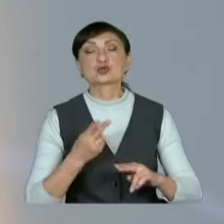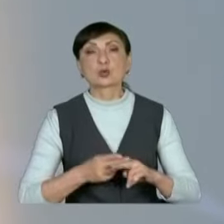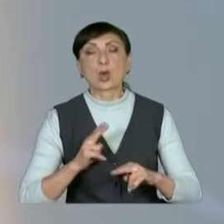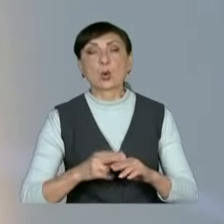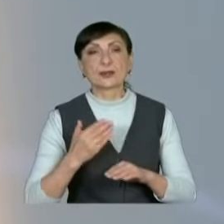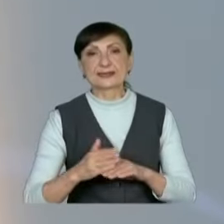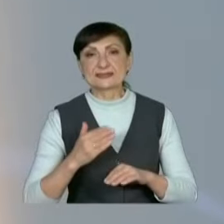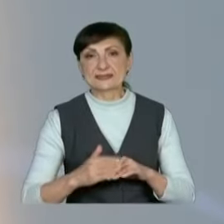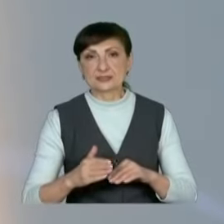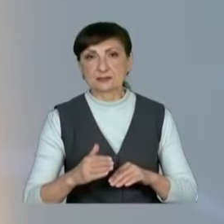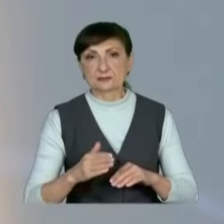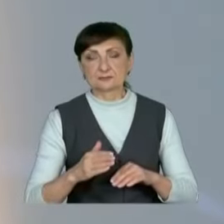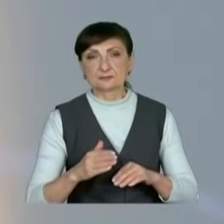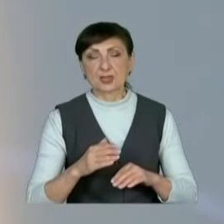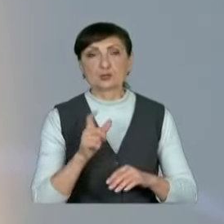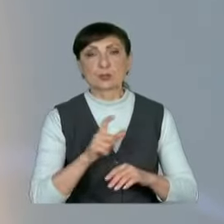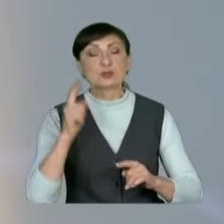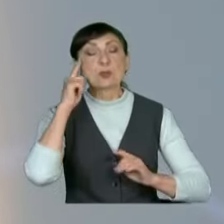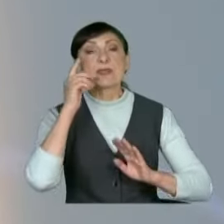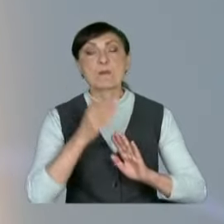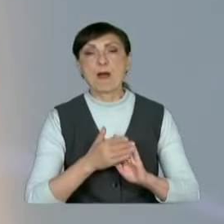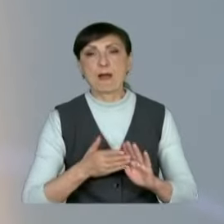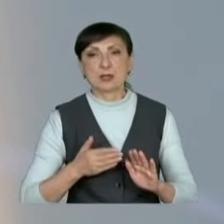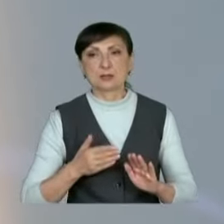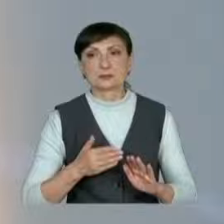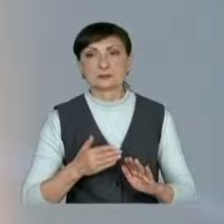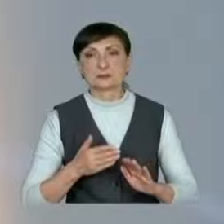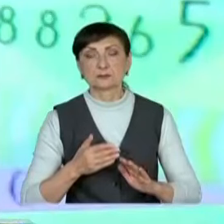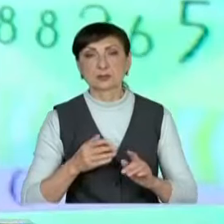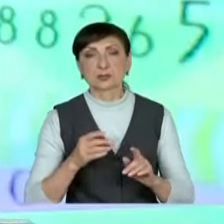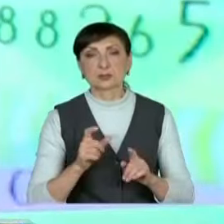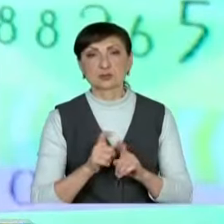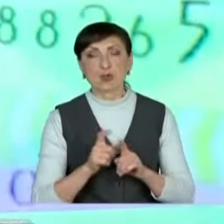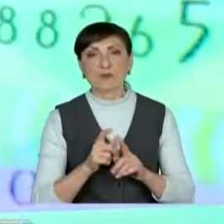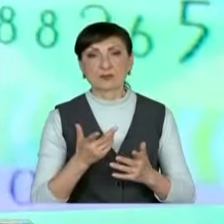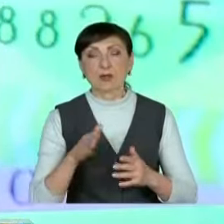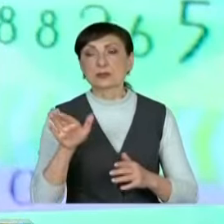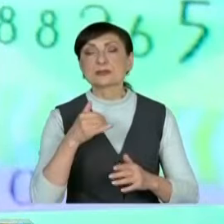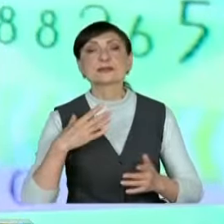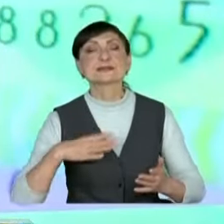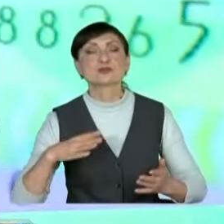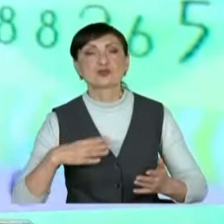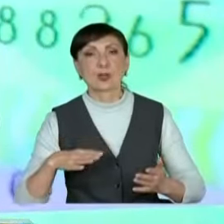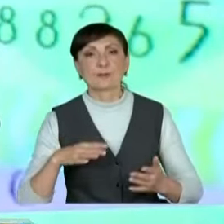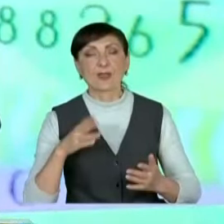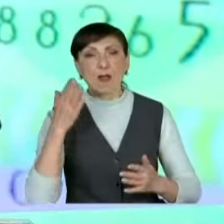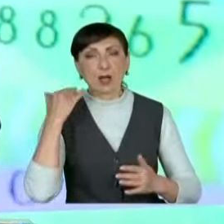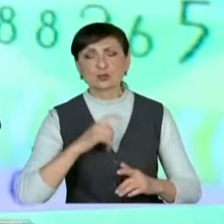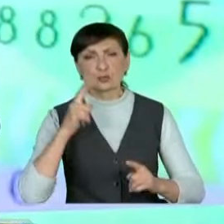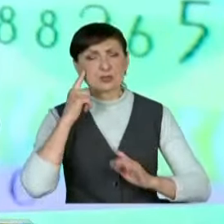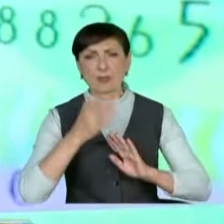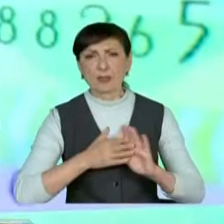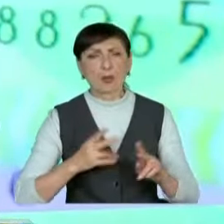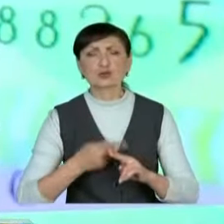кредит, потребительский кредит, чтобы люди, само понятие потребительского кредита. То есть раньше многие даже не понимают, что